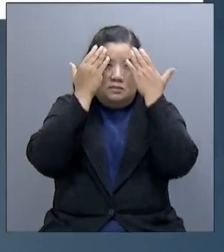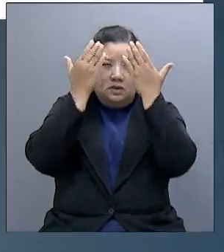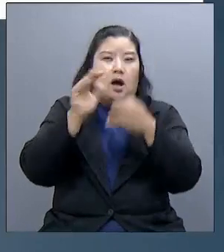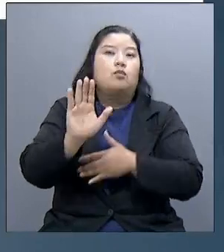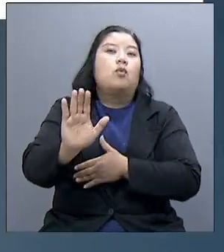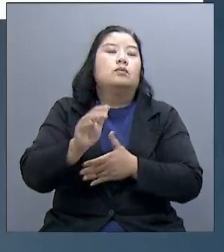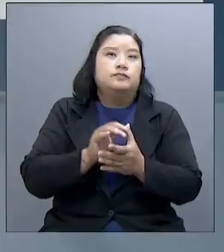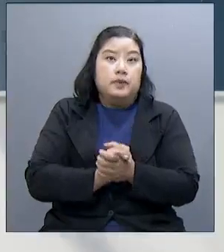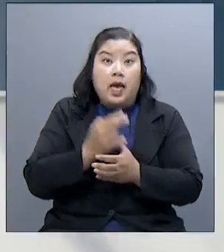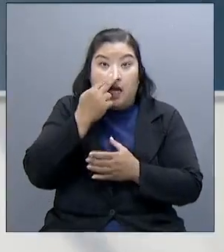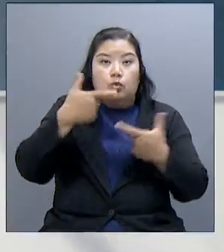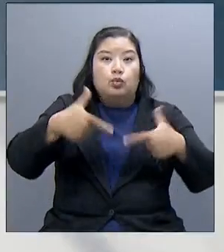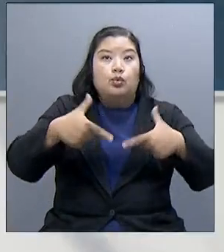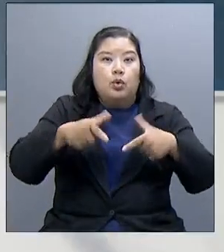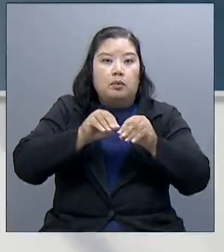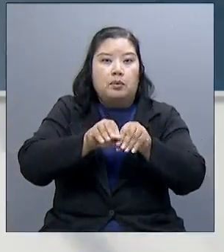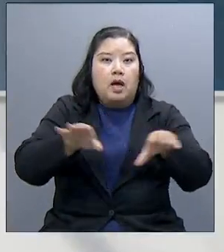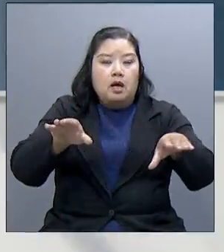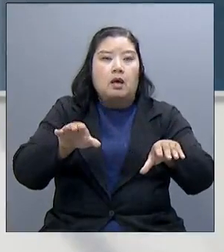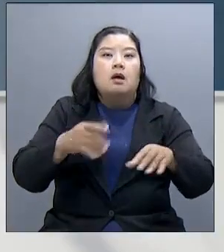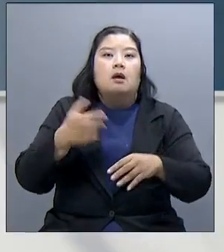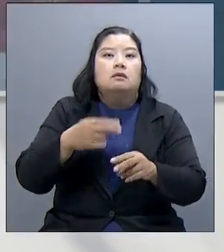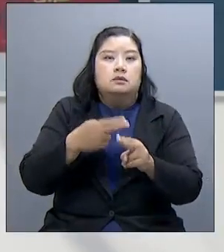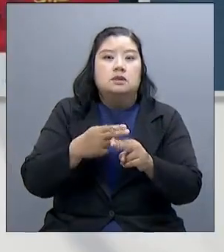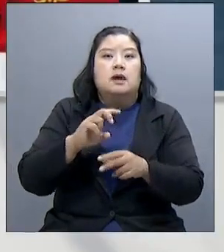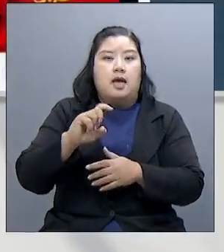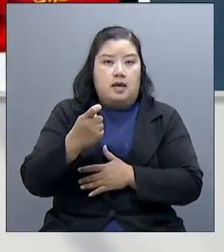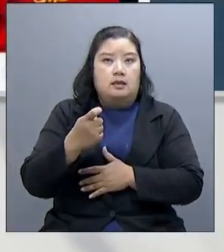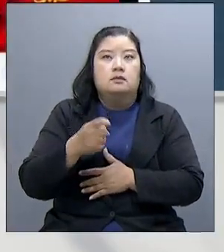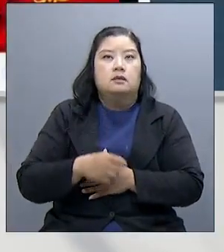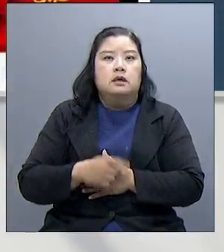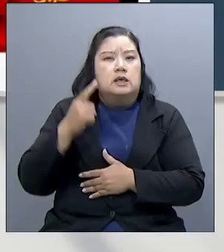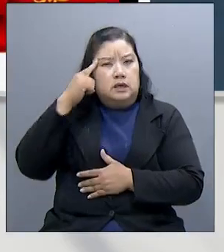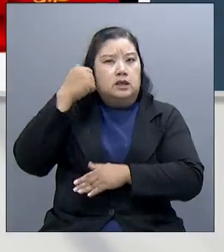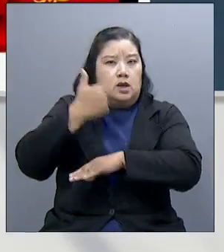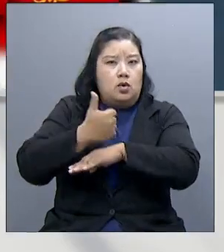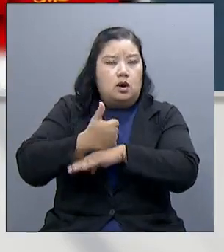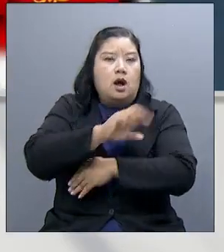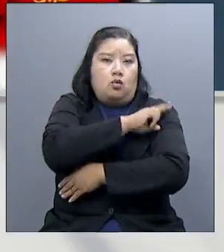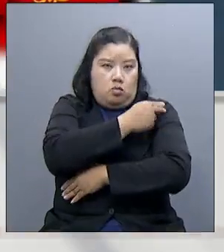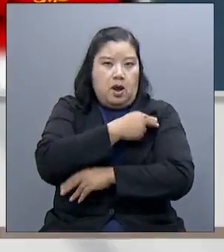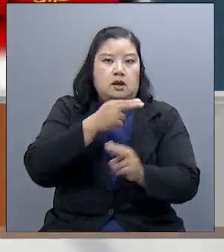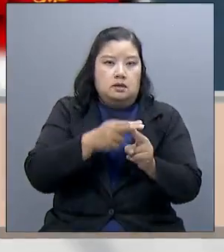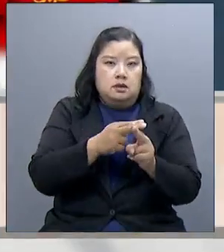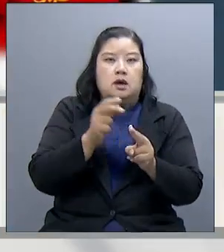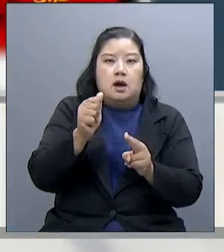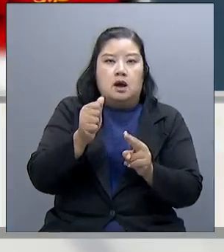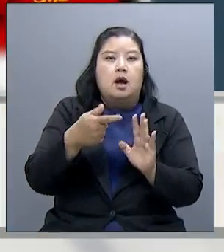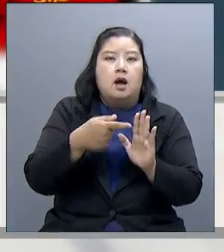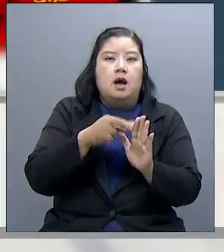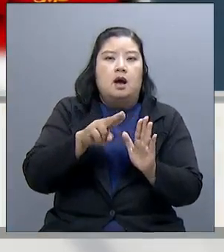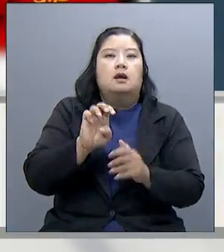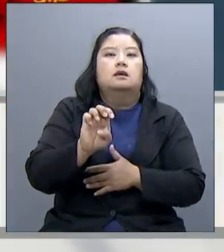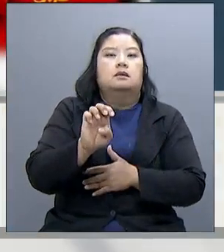คลิปนี้ถูกเผยแพร่โดยผู้ใช้งาน X ค่ะคาดว่าเป็นผู้อำนวยการโรงพยาบาลอัลอาลีหรือว่าอัลมูฮัมม